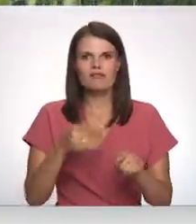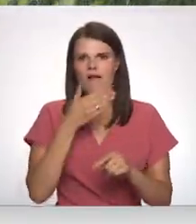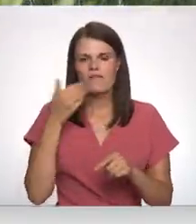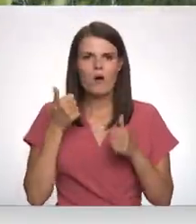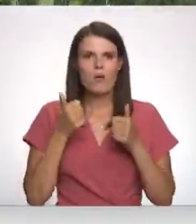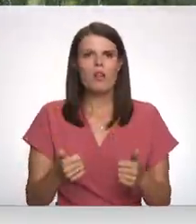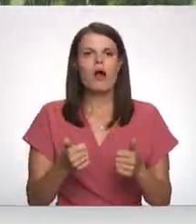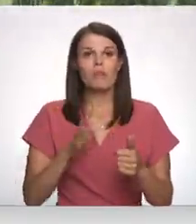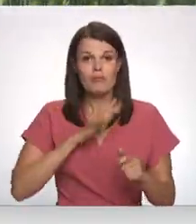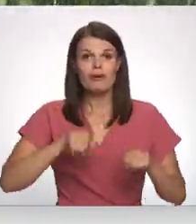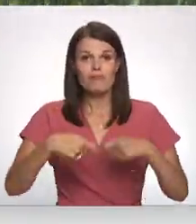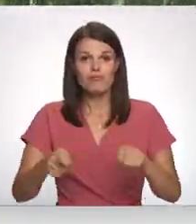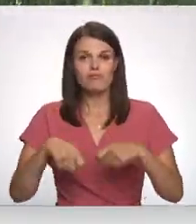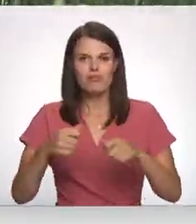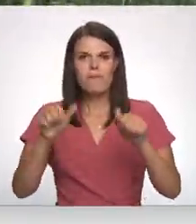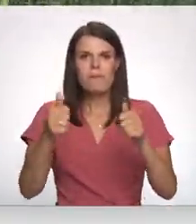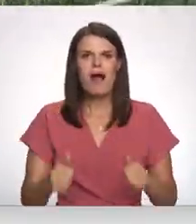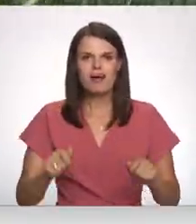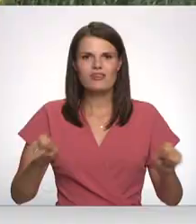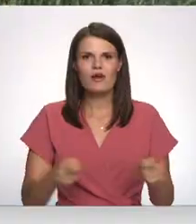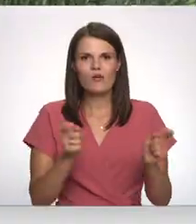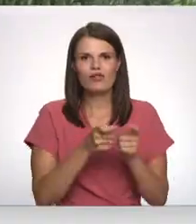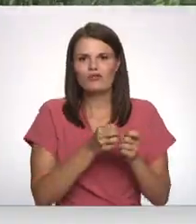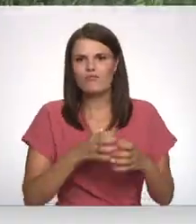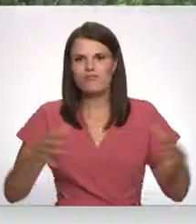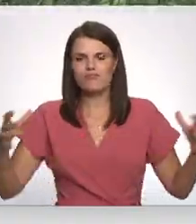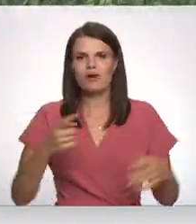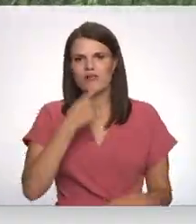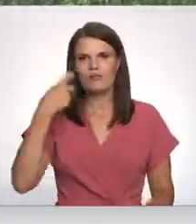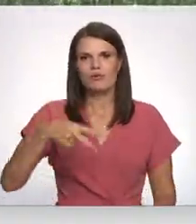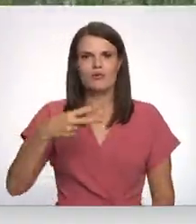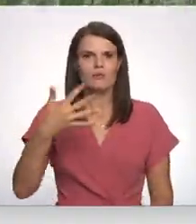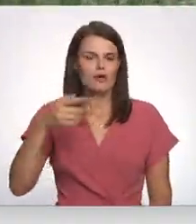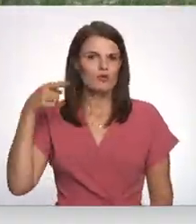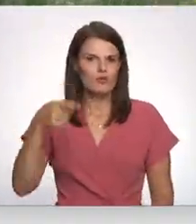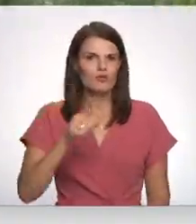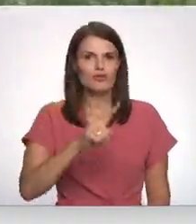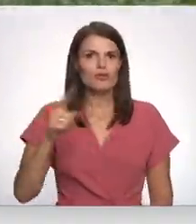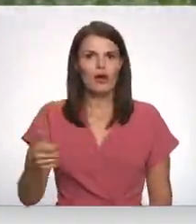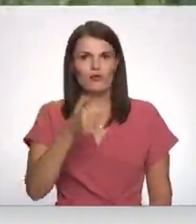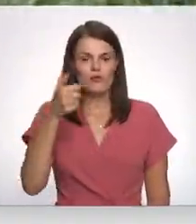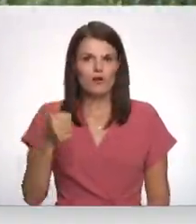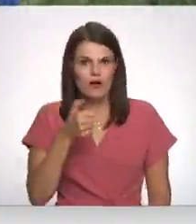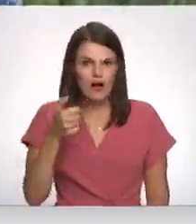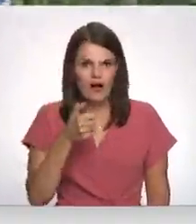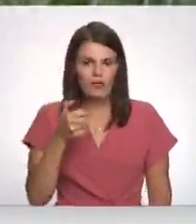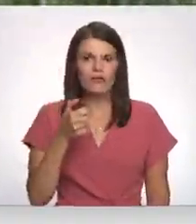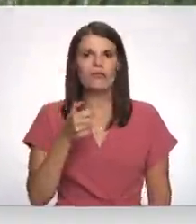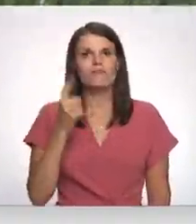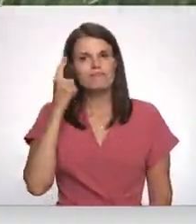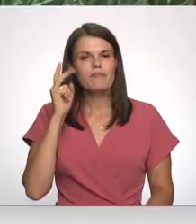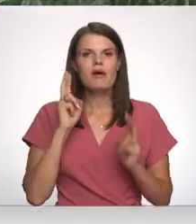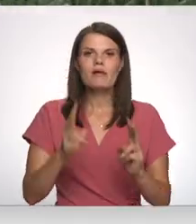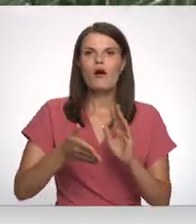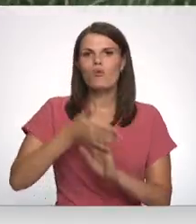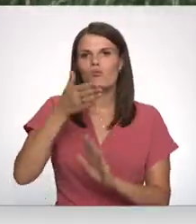arī mākslīgi audzēto lašu mazuļu ielaišana. Gadā tie ir ap 125 tūkstošiem, ne rekultivācija. Kā uzlabot